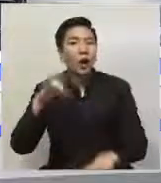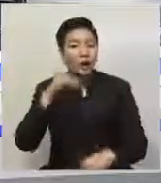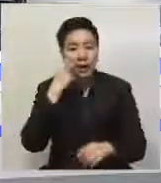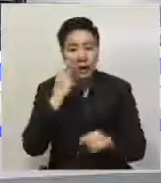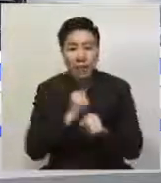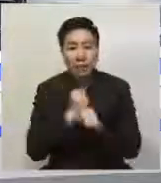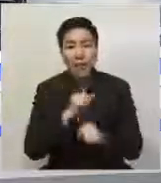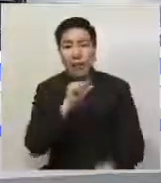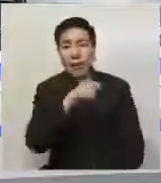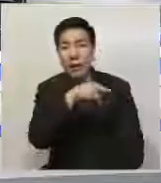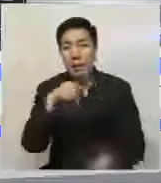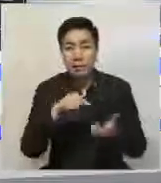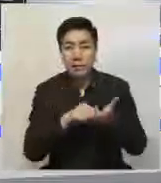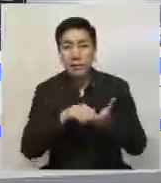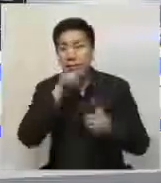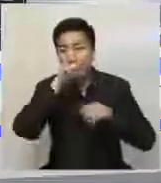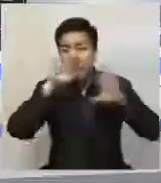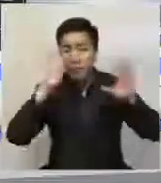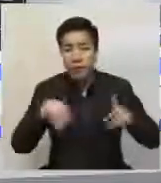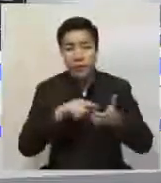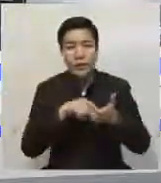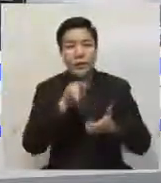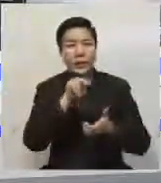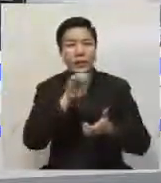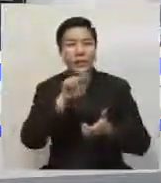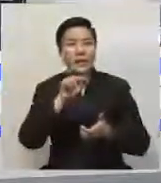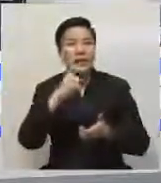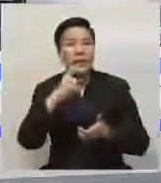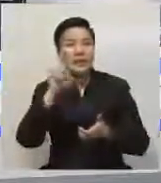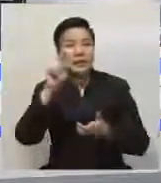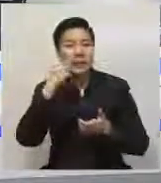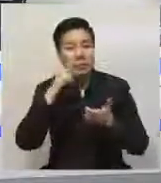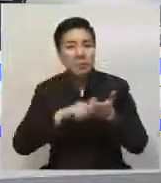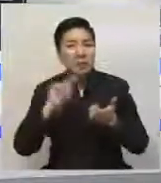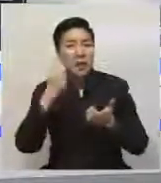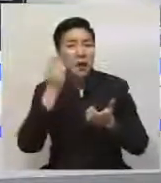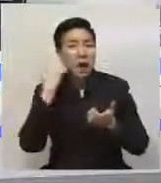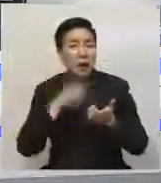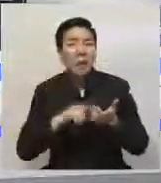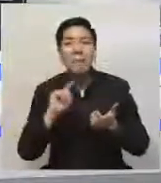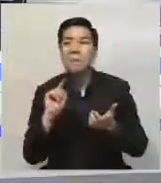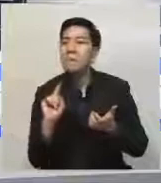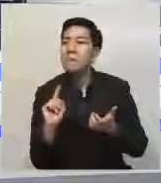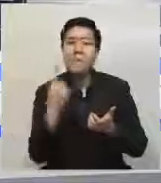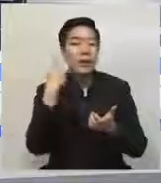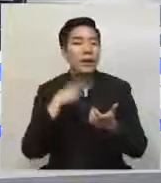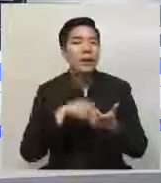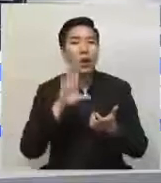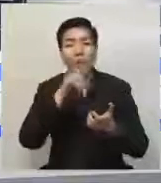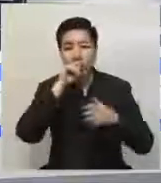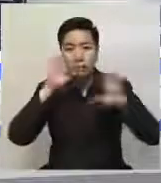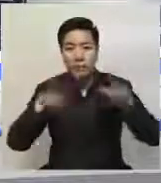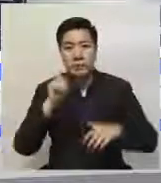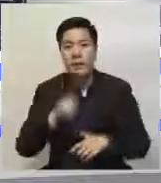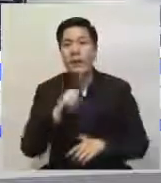โดยใช้แอปพลิเคชันนะคะซึ่งเป็นกรุงไทยเน็กซ์กรุงไทยเน็กซ์เนี่ยหลายคนอาจจะเอ๊ะมันเป็นอันใหม่หรือยังไง เ ป็นใหม่ของกรุงไท